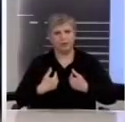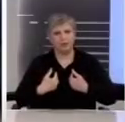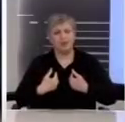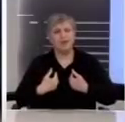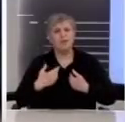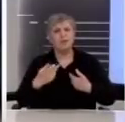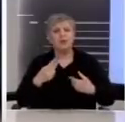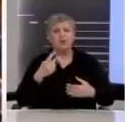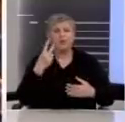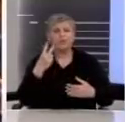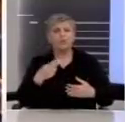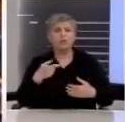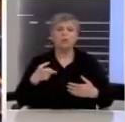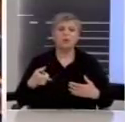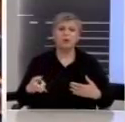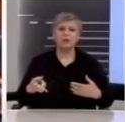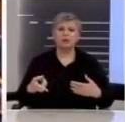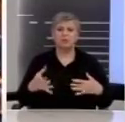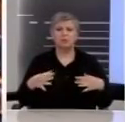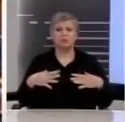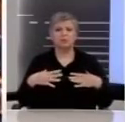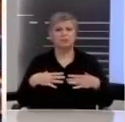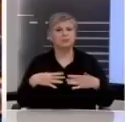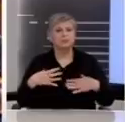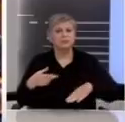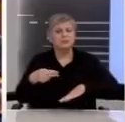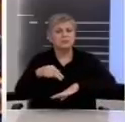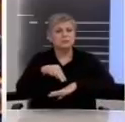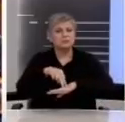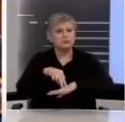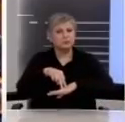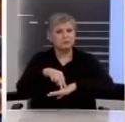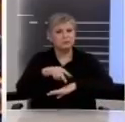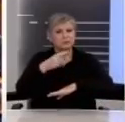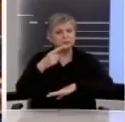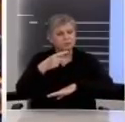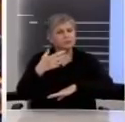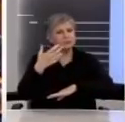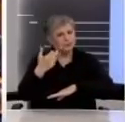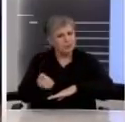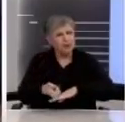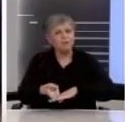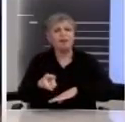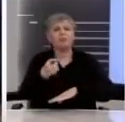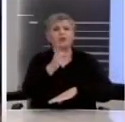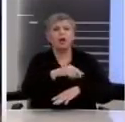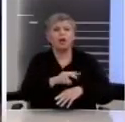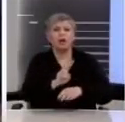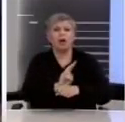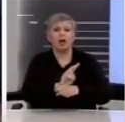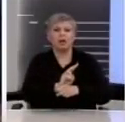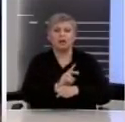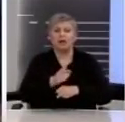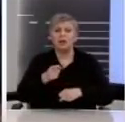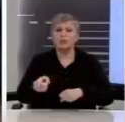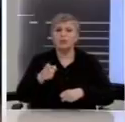πολύ μεγάλη, προς πολύ μεγάλη μου περιέργεια, να αντιτείνετε ότι υπάρχουν και άλλα ειδικού χειρισμού που τα ξέρετε